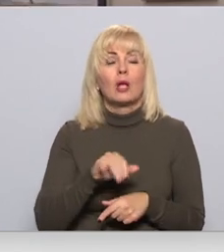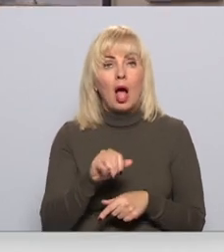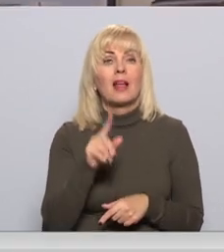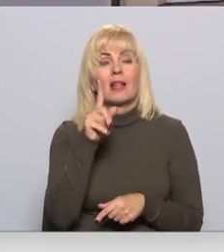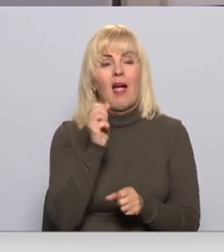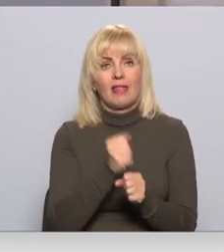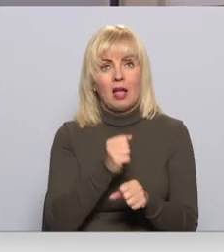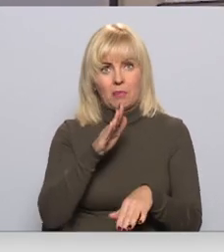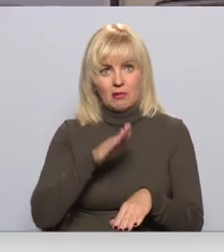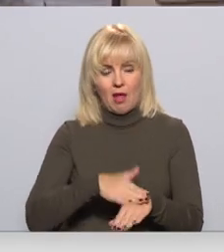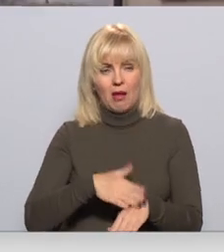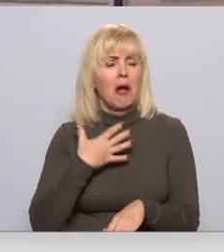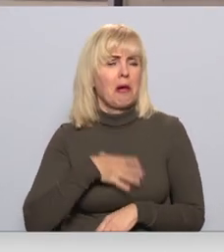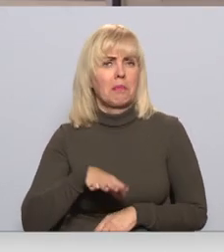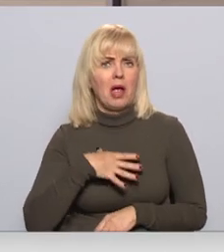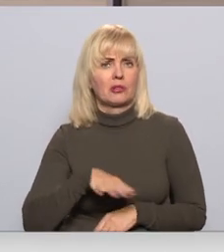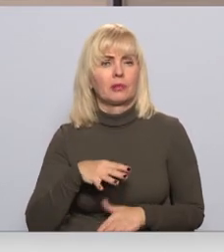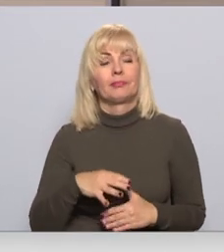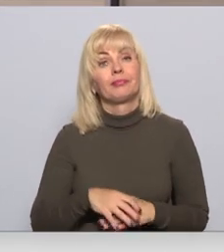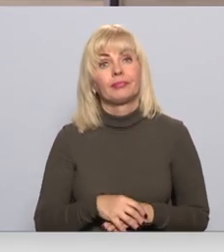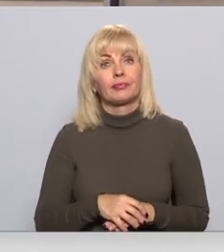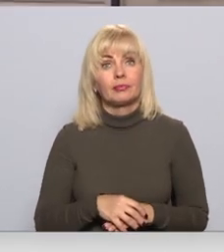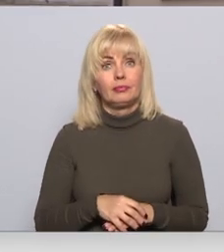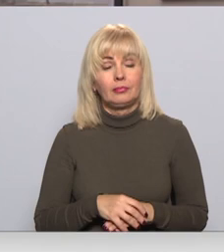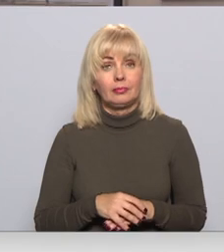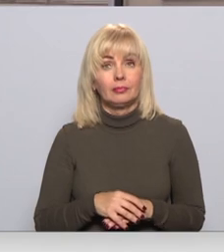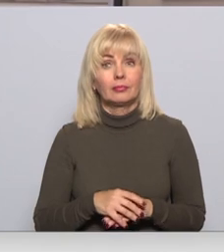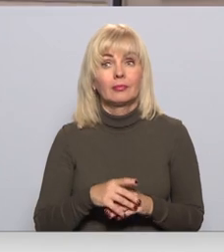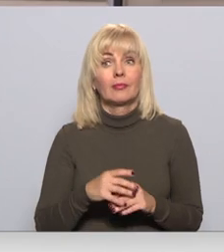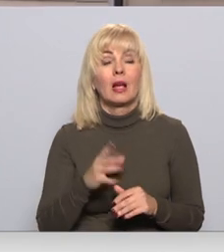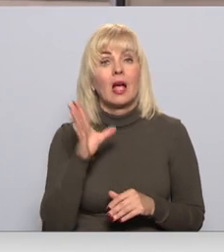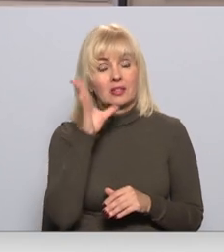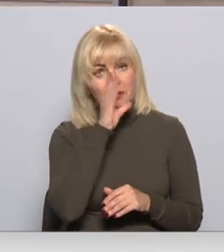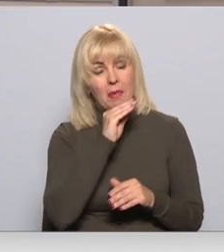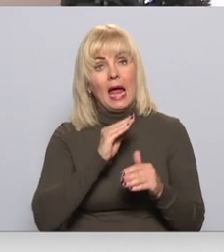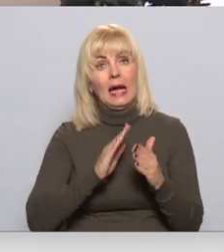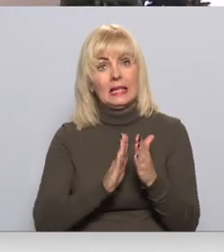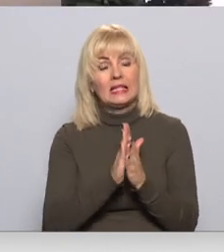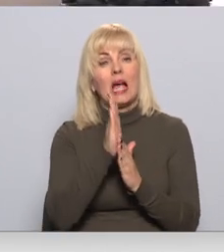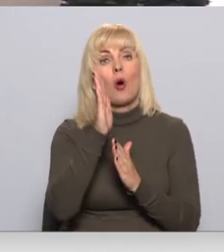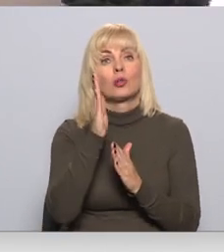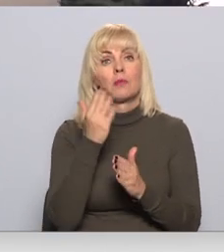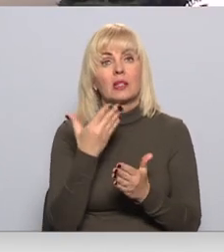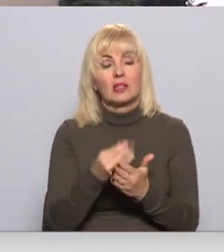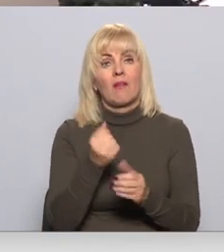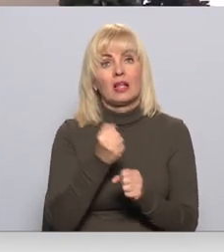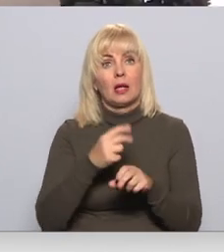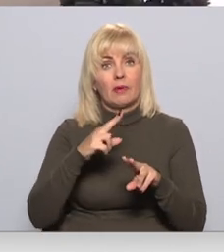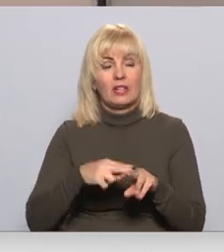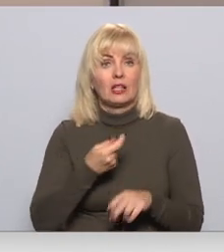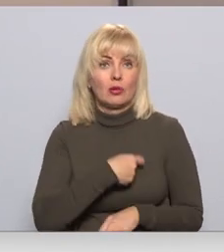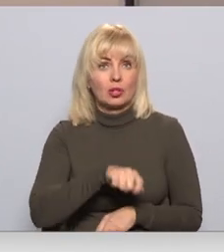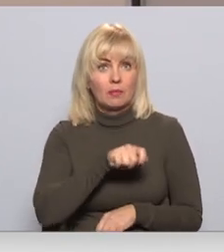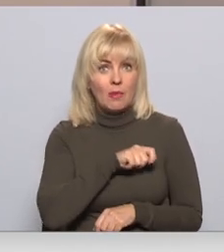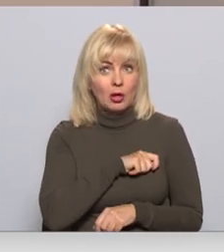nolūkos. Kāpēc tieši? Lielāka izaugsmes iespēja manā darba vietā – Spānija. Tāpēc, ka tur